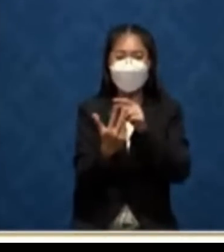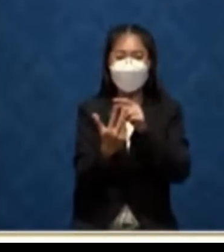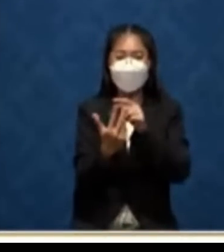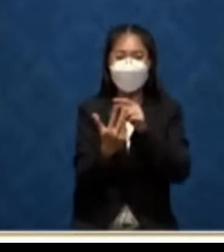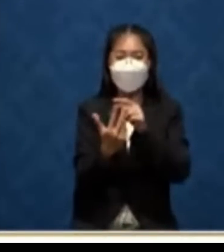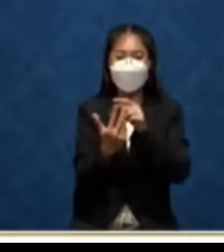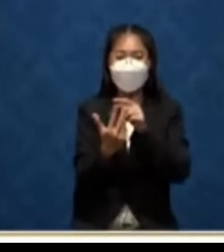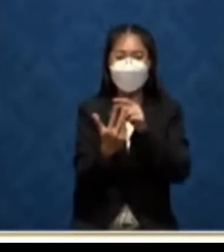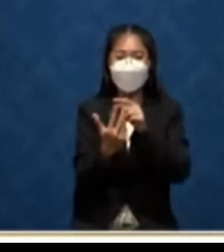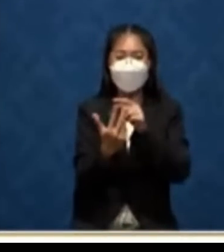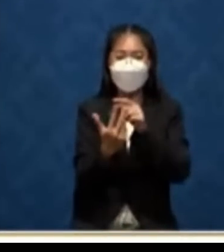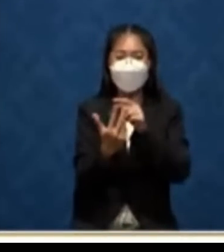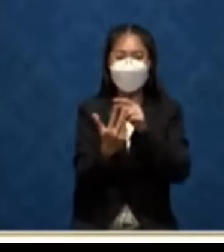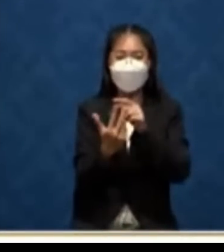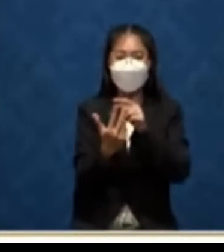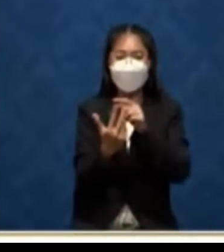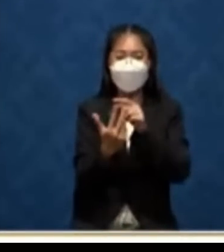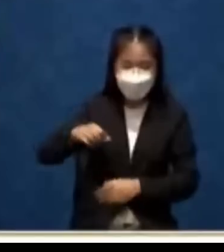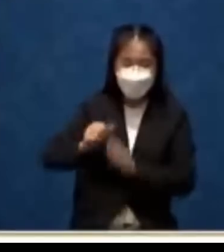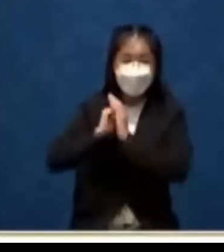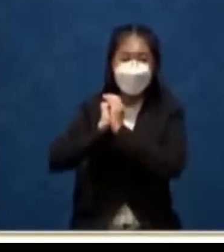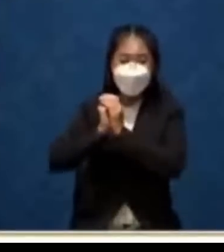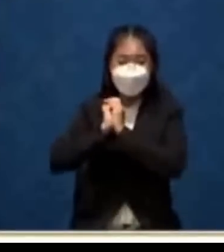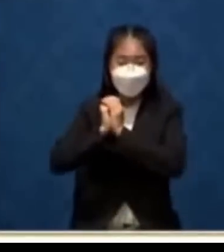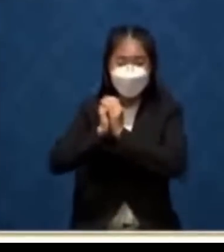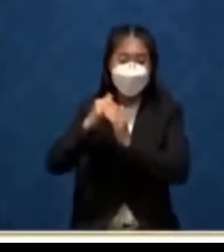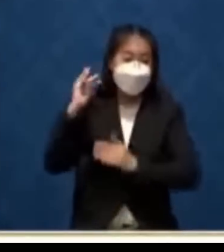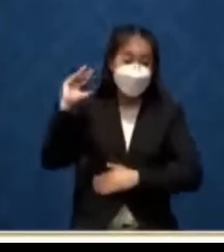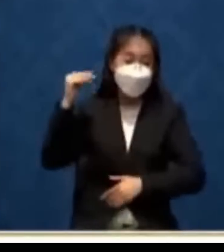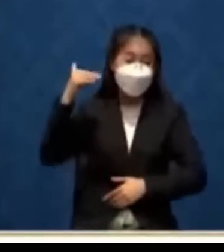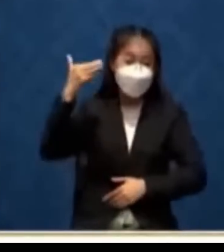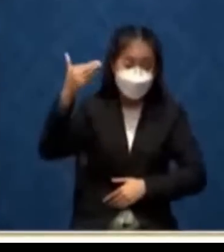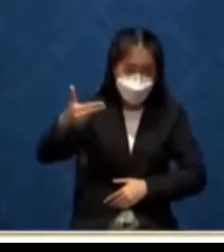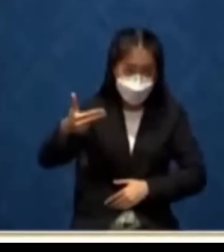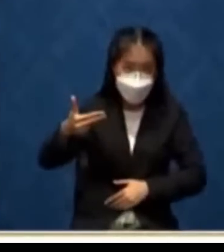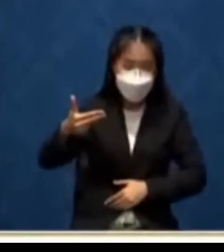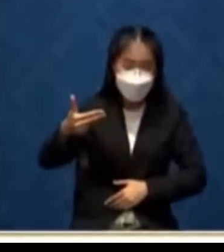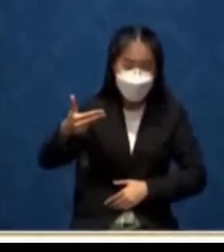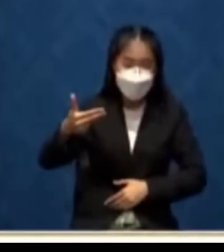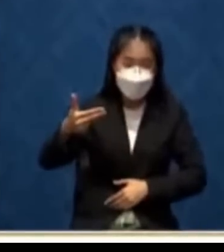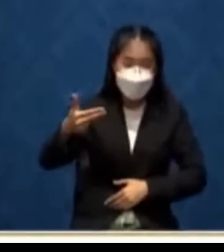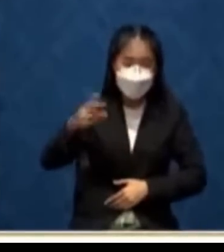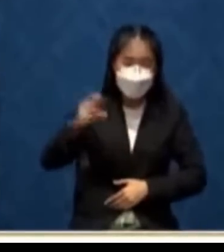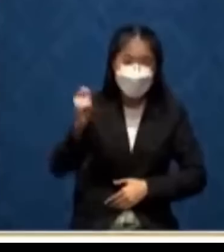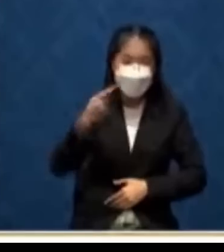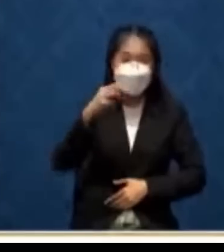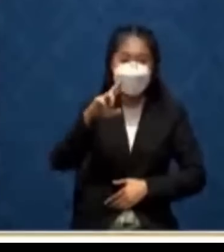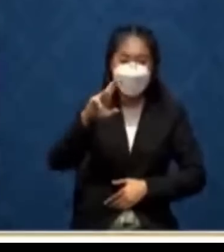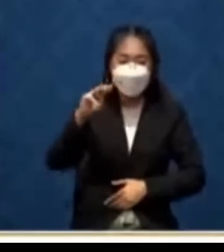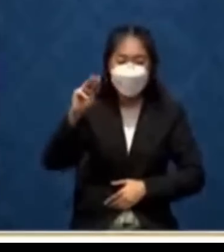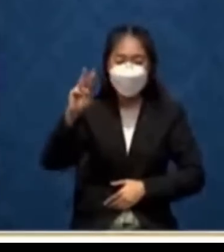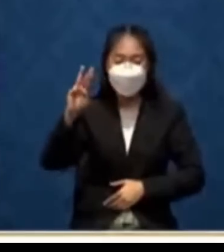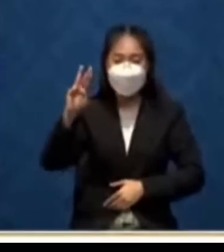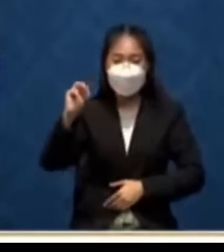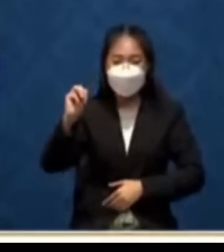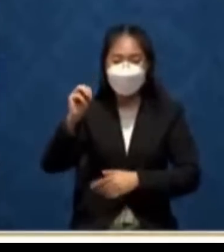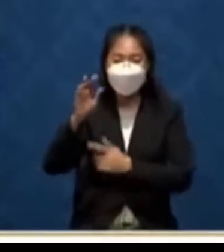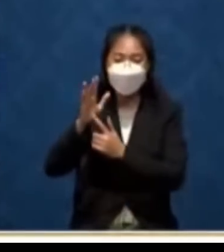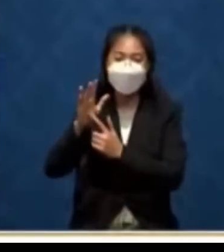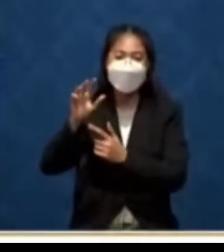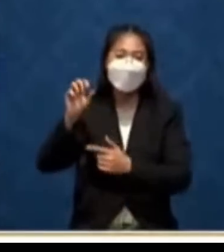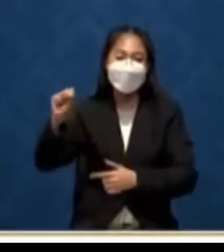Kingdom International จำกัดต่อมาคุณธรรมนัสที่กำลังเตรียมตัวลงรับสมัครเลือกตั้งในนามพรรคพลังประช